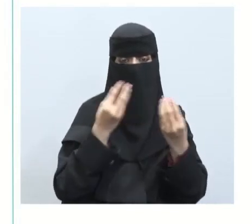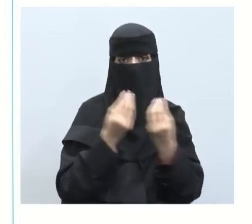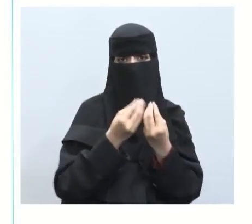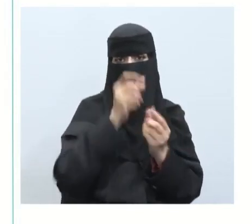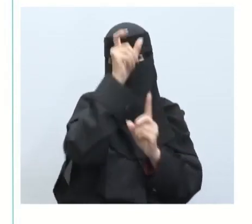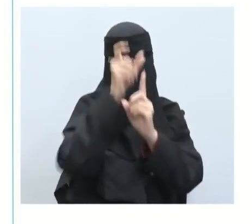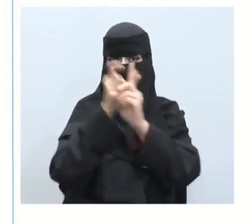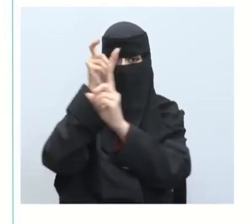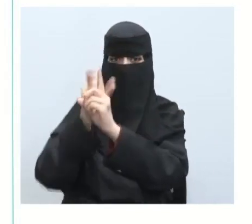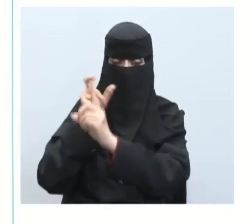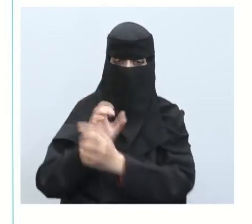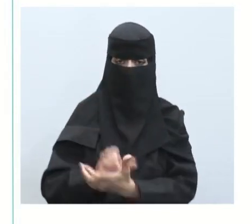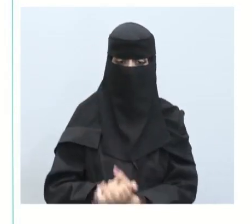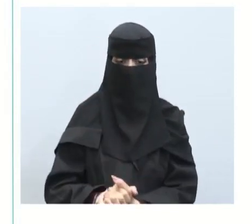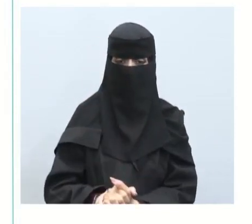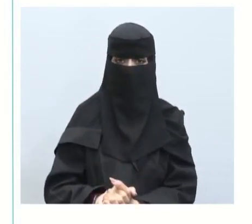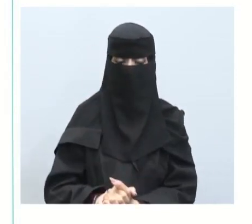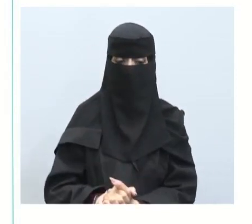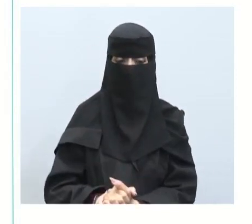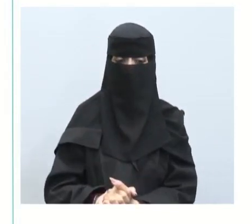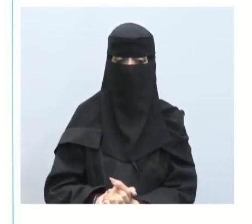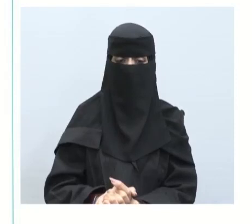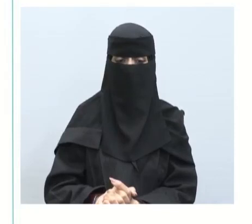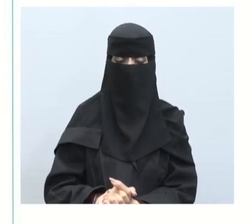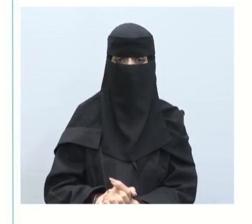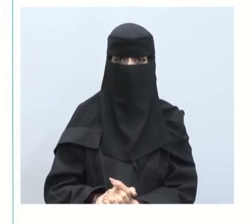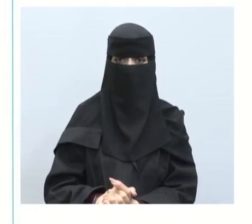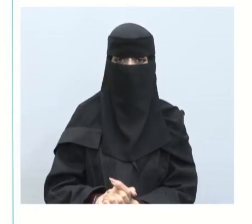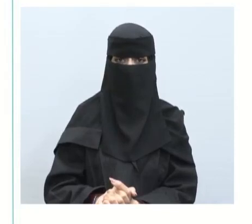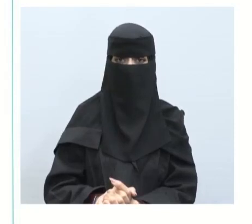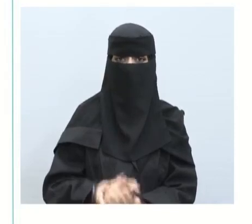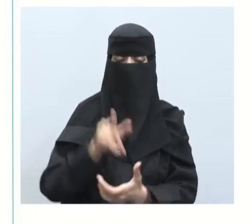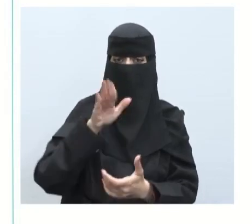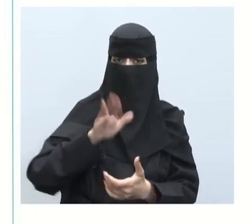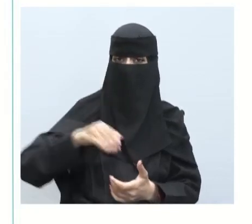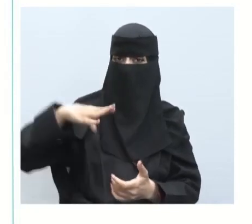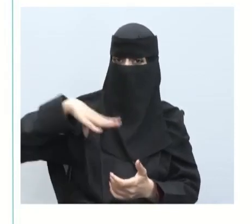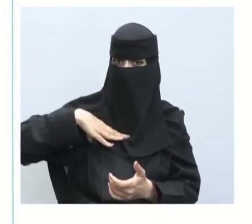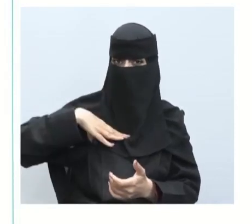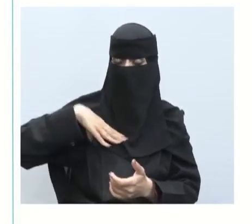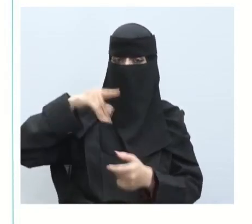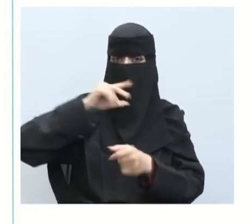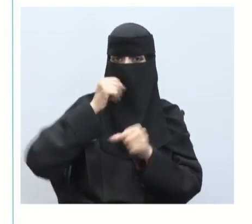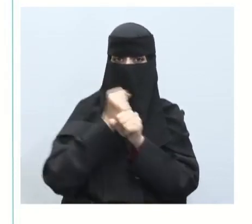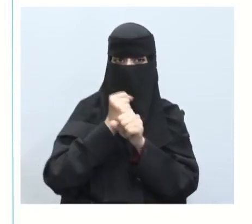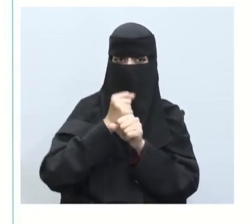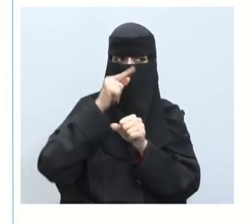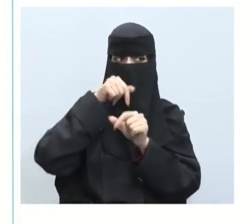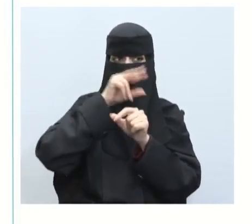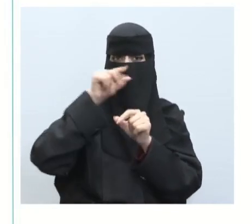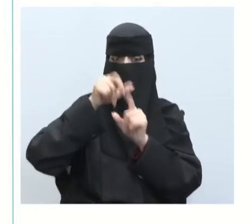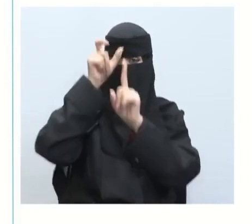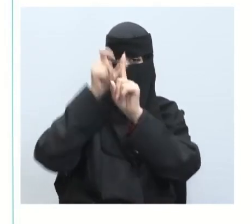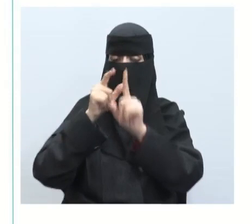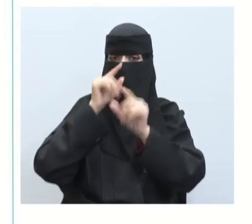على علاقات فعاله مع الاخرين اذا المدير حينما يعمل هو يمثل المنظمه وبالتالي يجب ان يتقيد